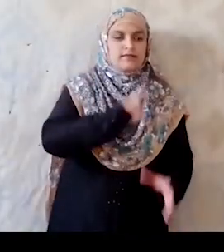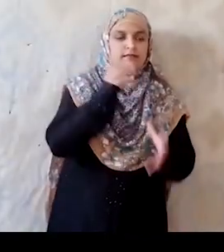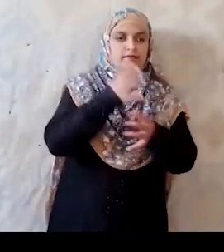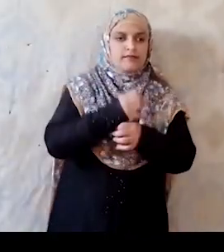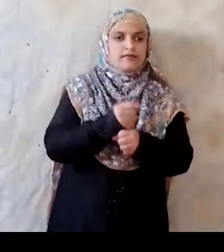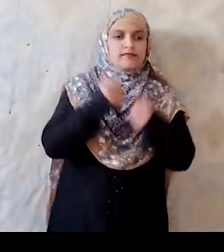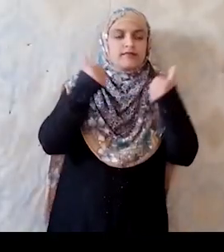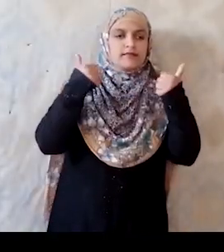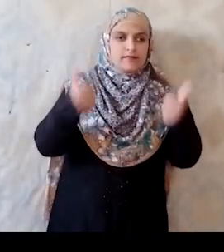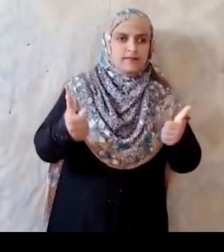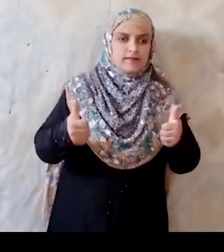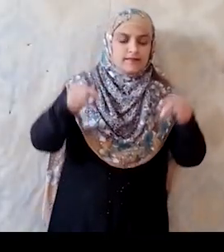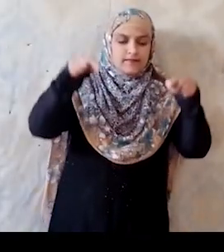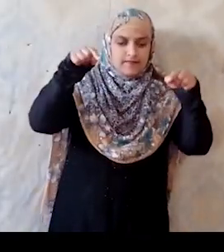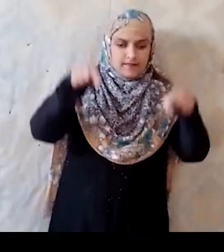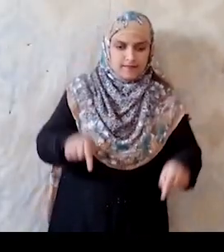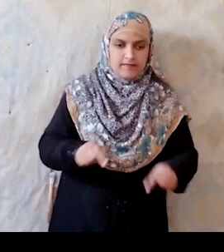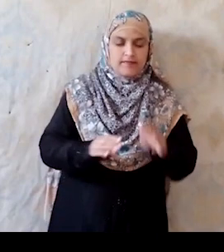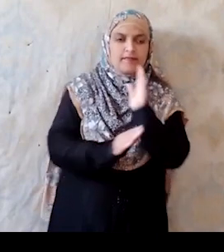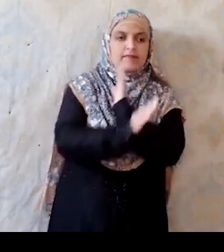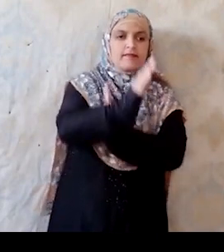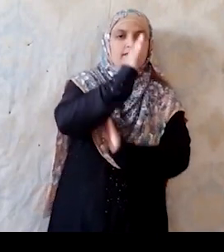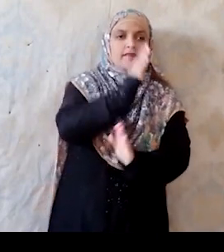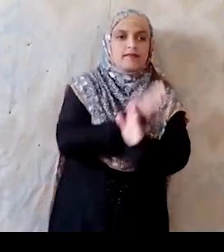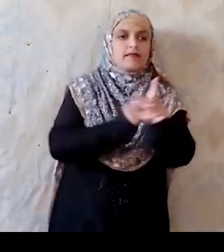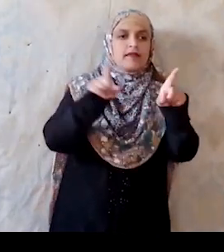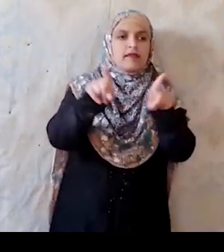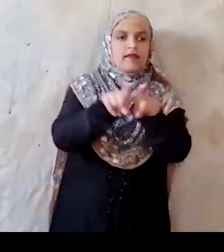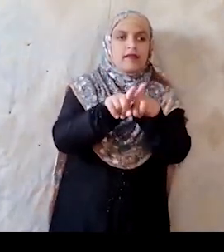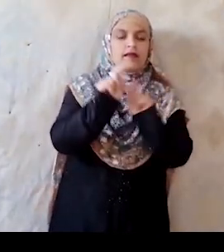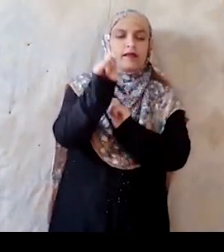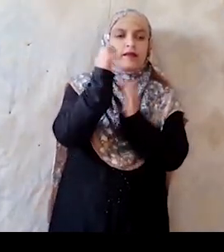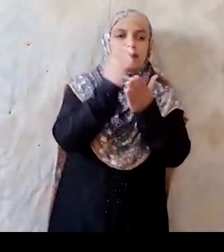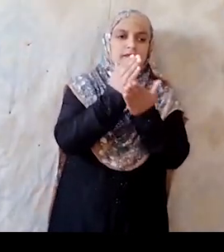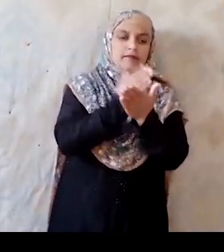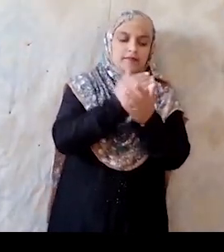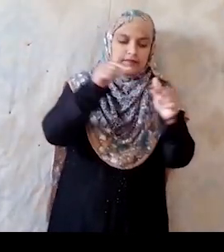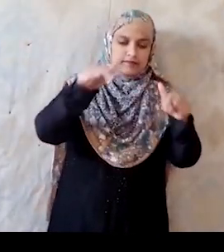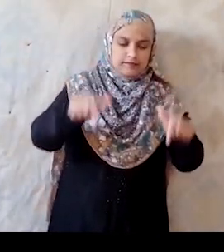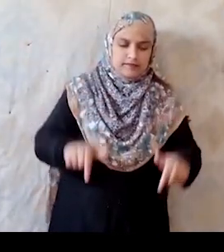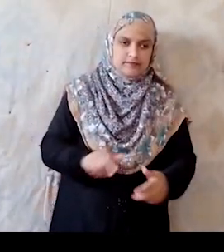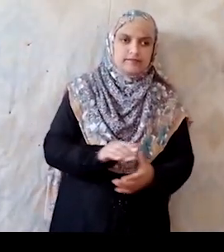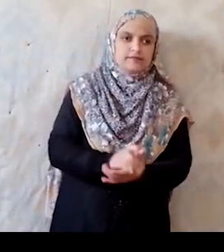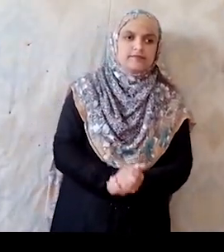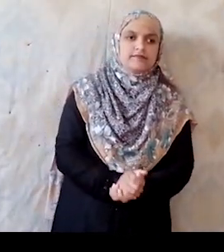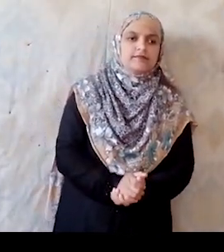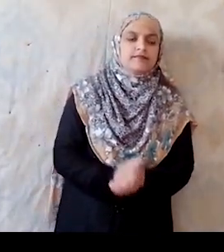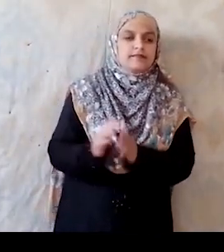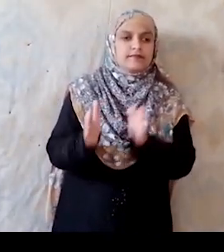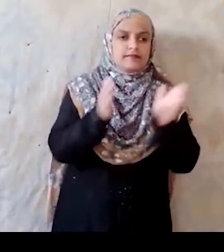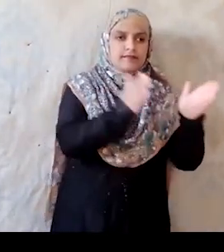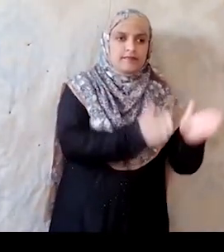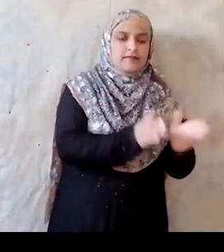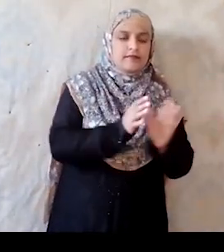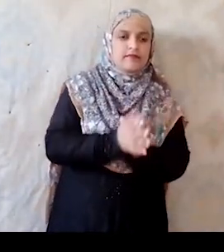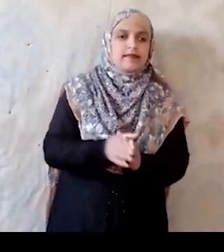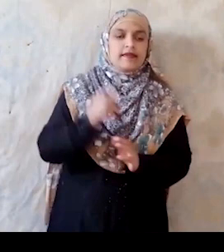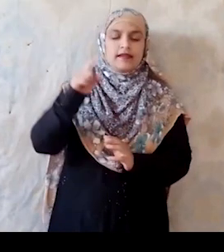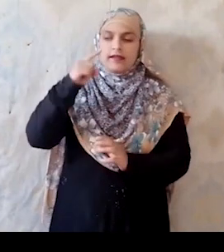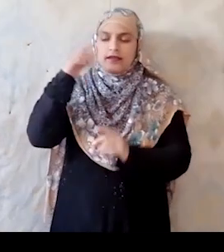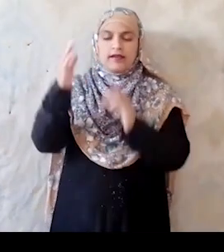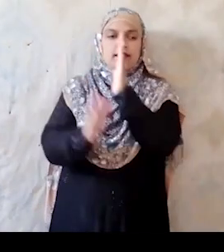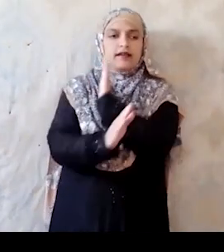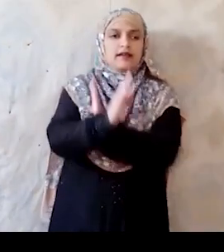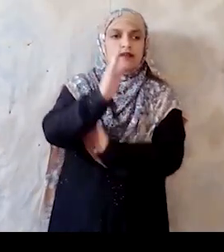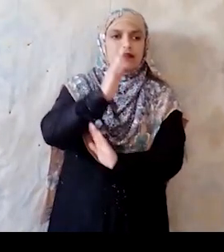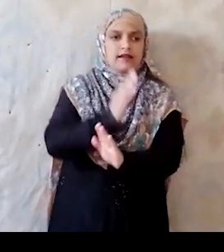अस्सलाम वालेकुम एंड वेलकम टू डिसेबिलिटी इन्फो पॉइंट। आज की इस वीडियो में हम बात करेंगे डिसेबिलिटी एंड सोशल